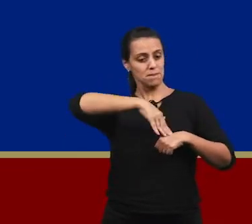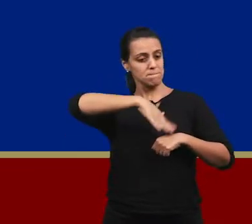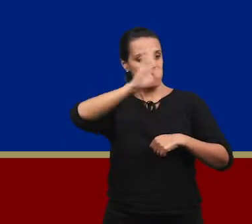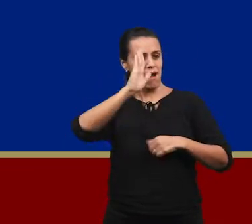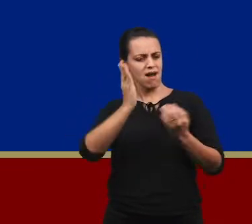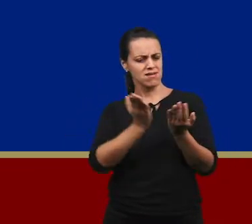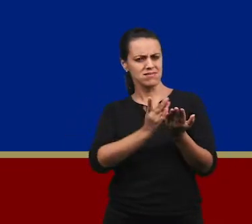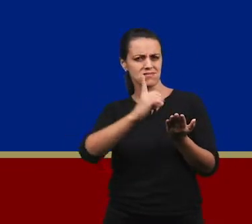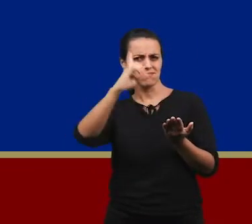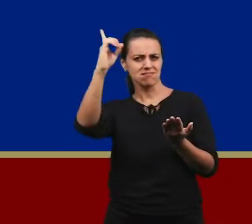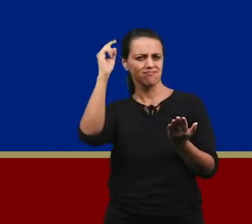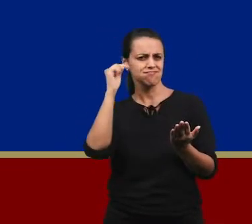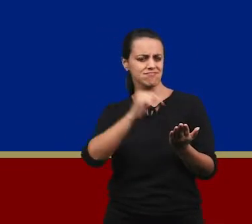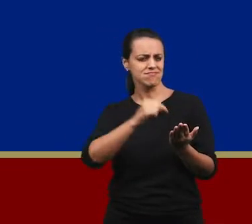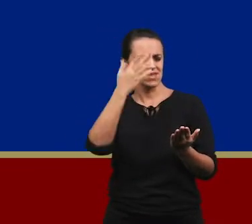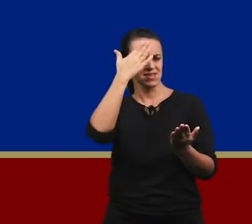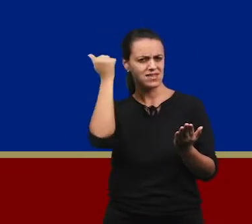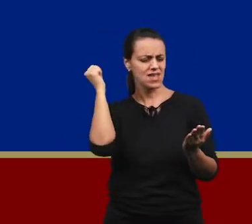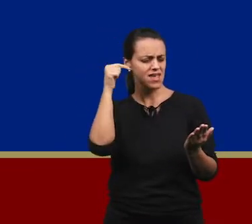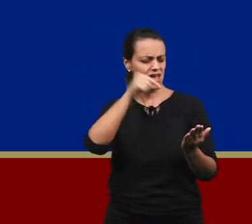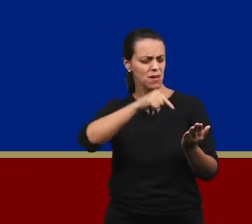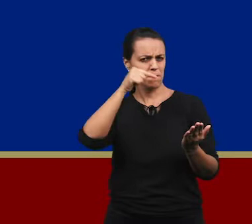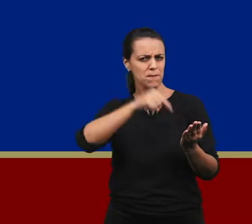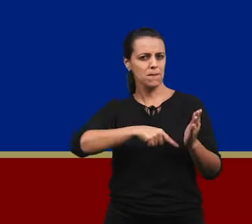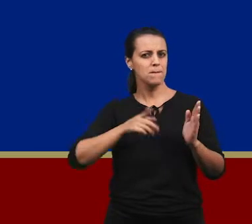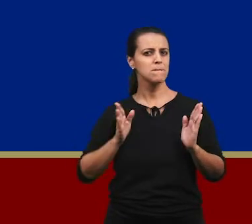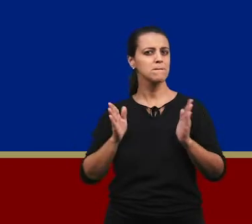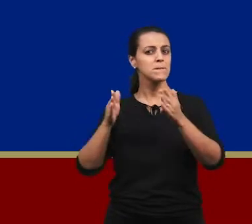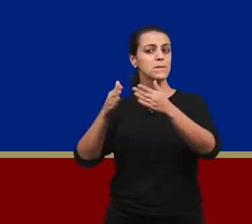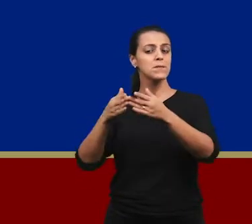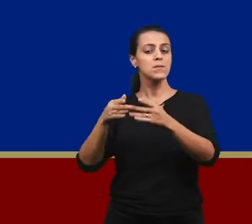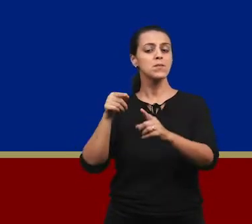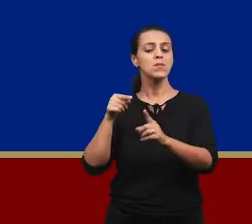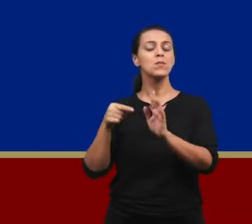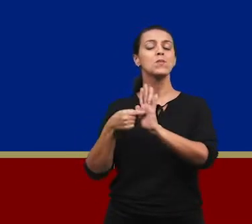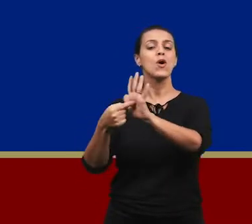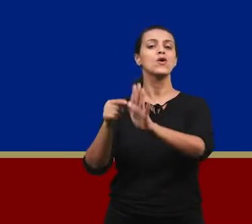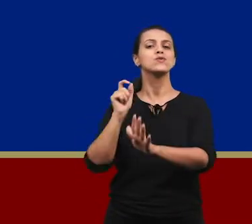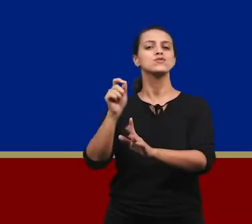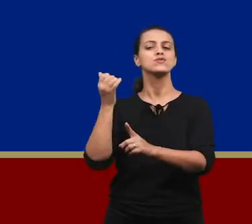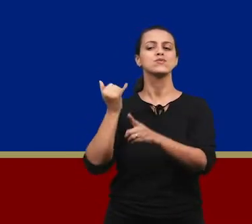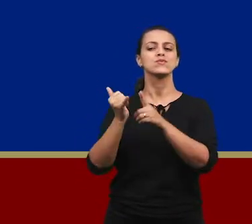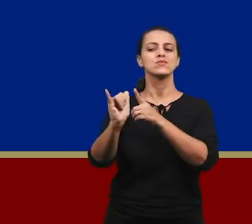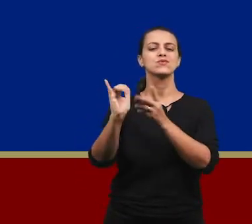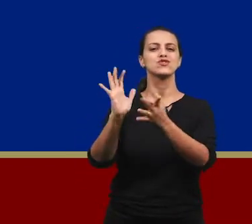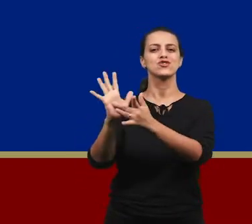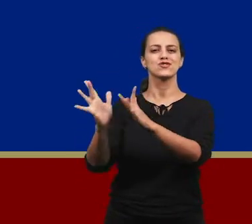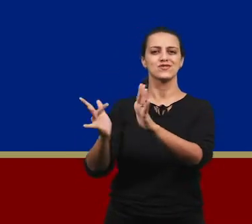Господнем, зная, что вся Библия пророчески указывает на Господа Иисуса».